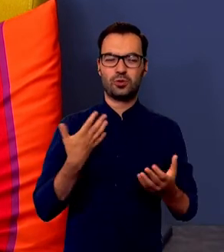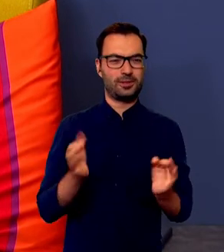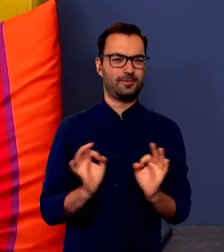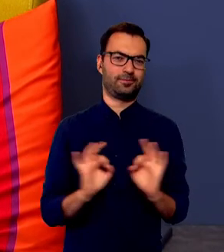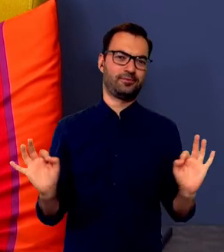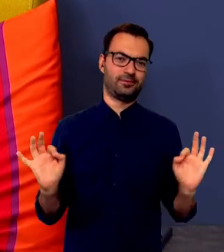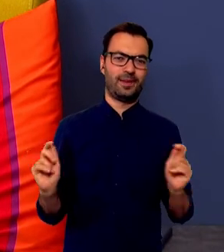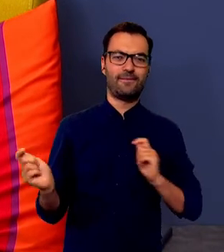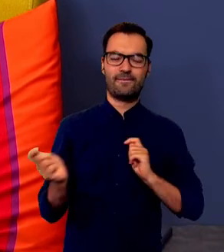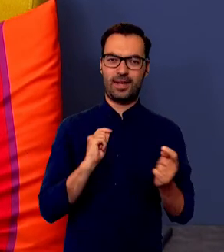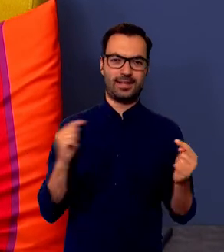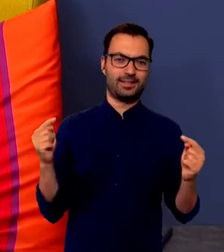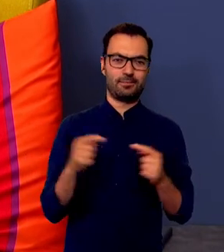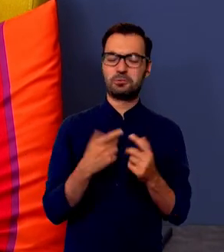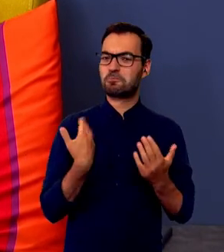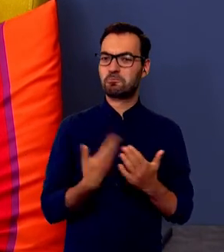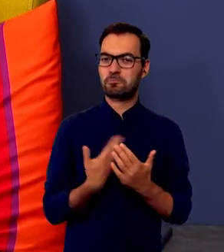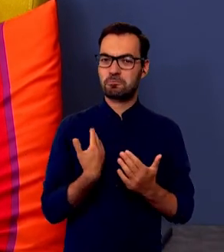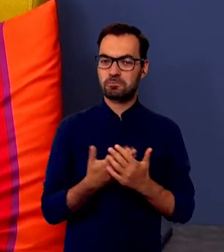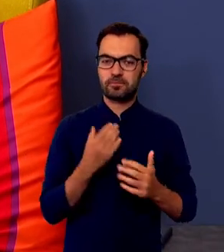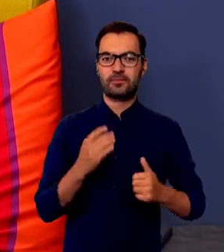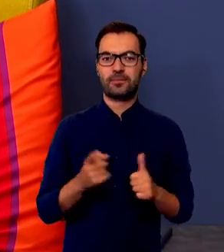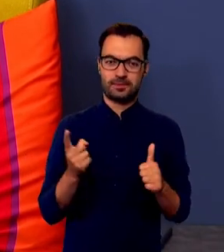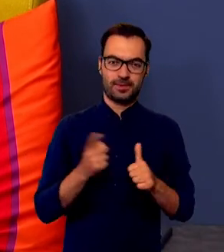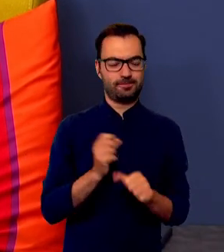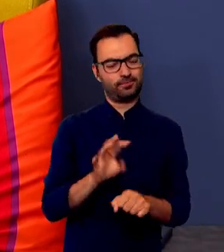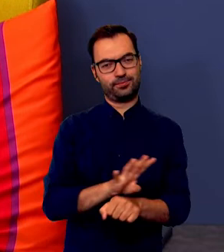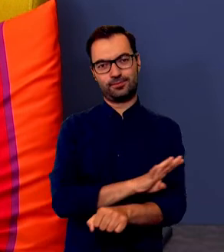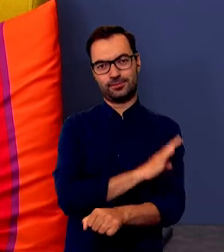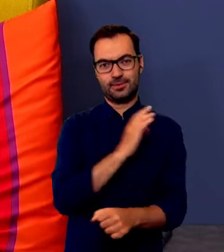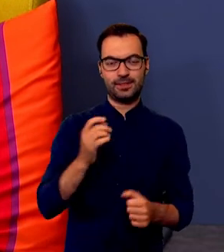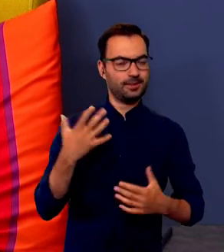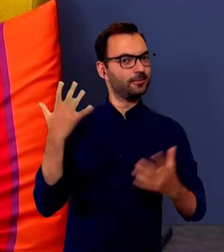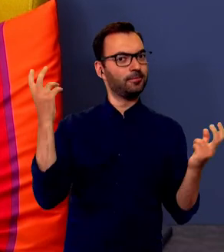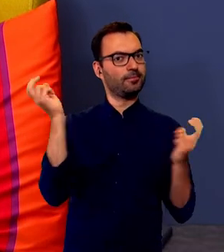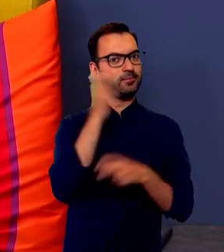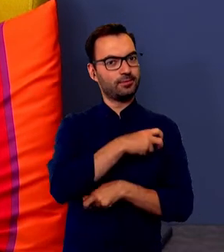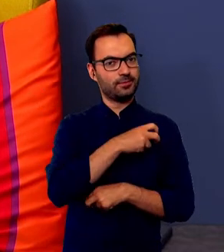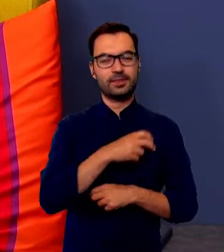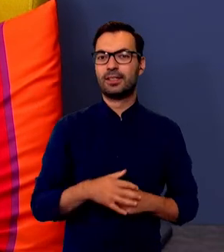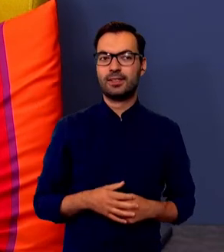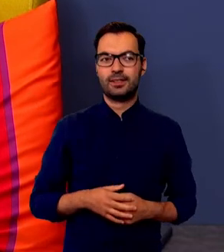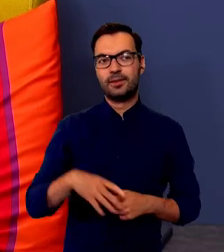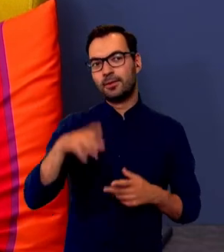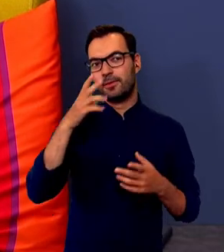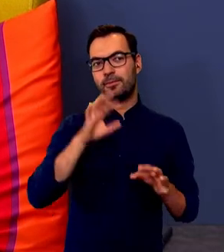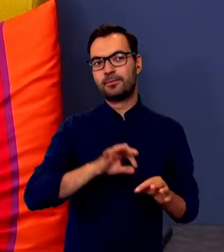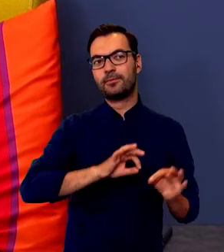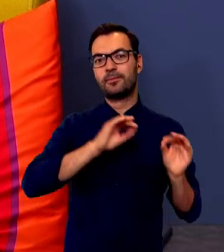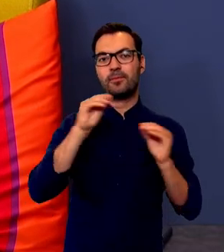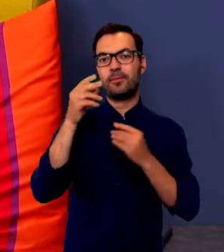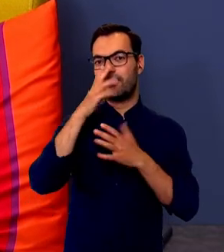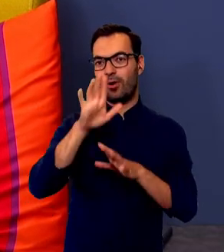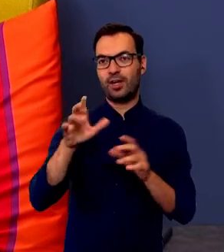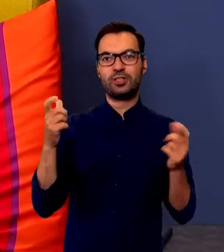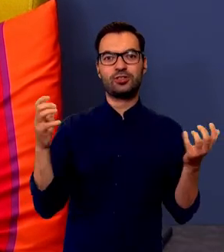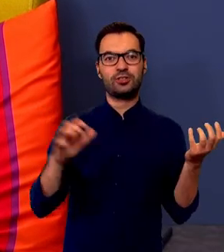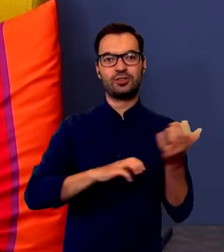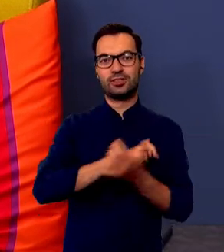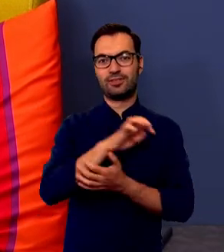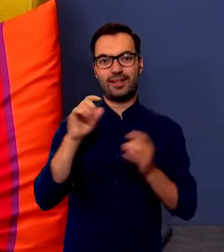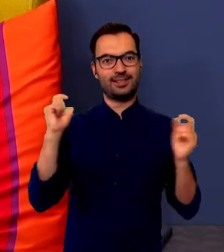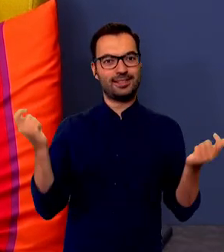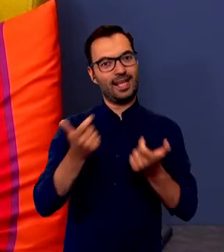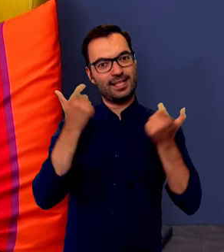lekturą na wakacje z bardzo wielu powodów, bo na pewno Was wzruszy, na pewno Was poruszy, na pewno przeniesie Was do takiego sensacyjnego świata,